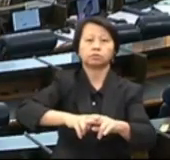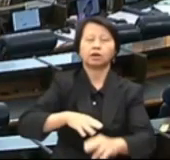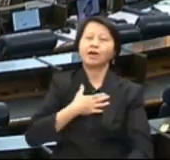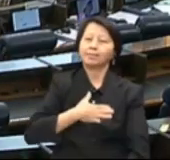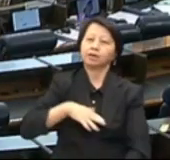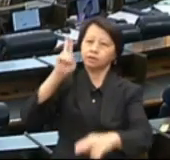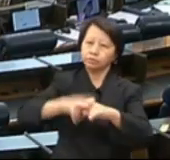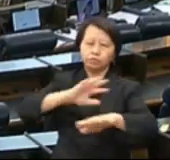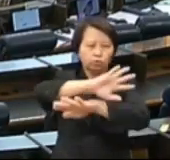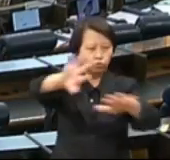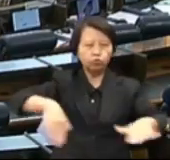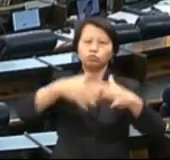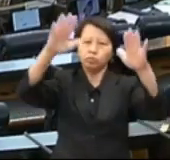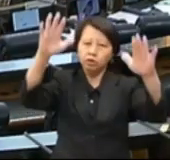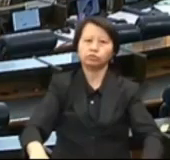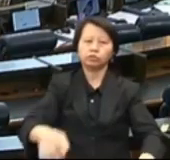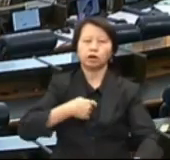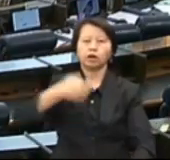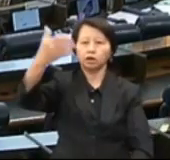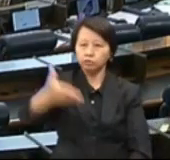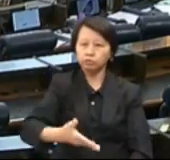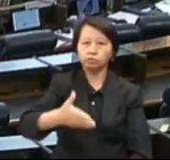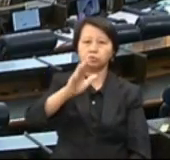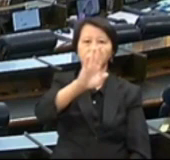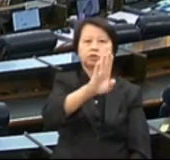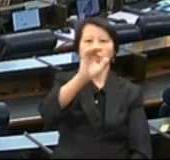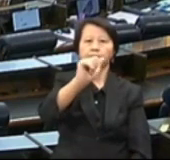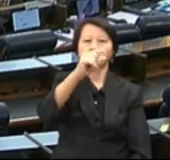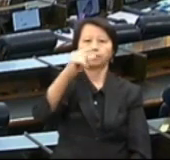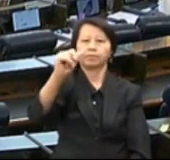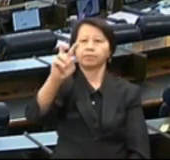semua saya jemput yang terhormat